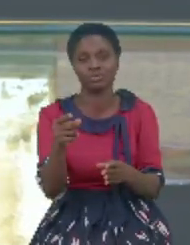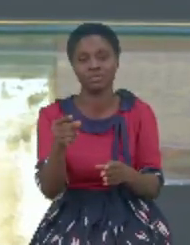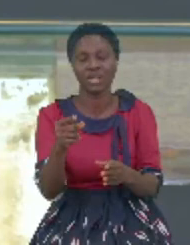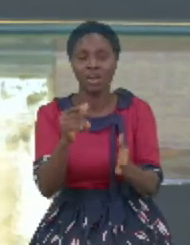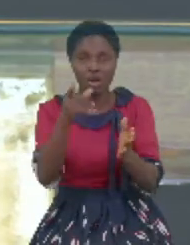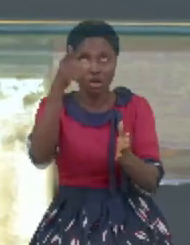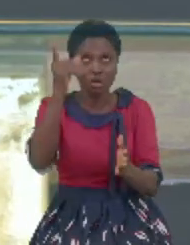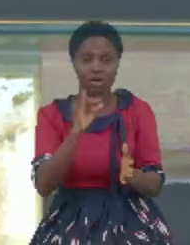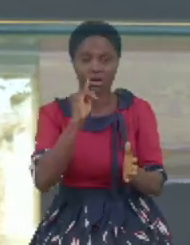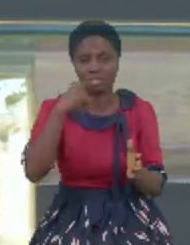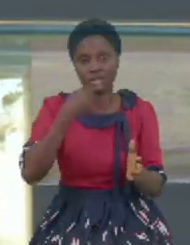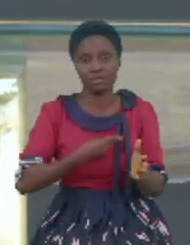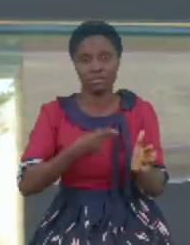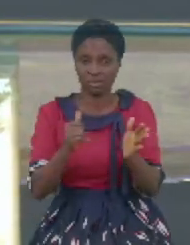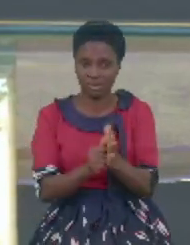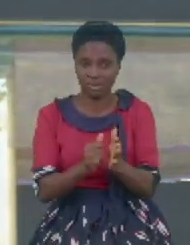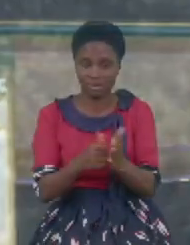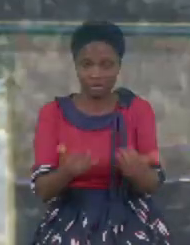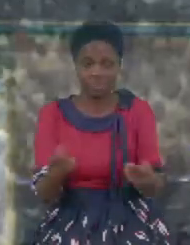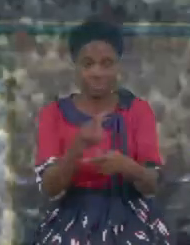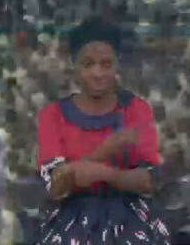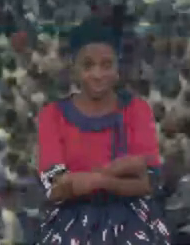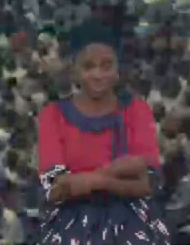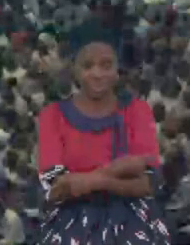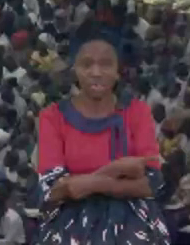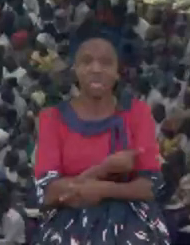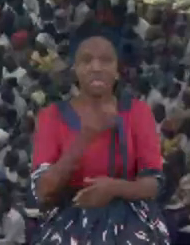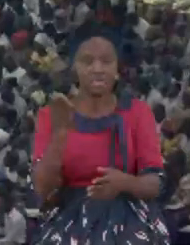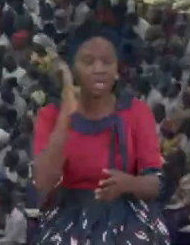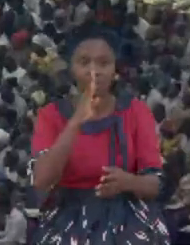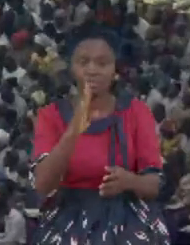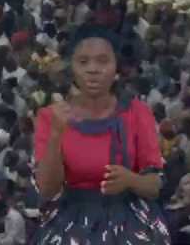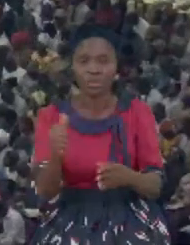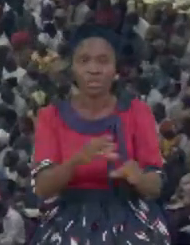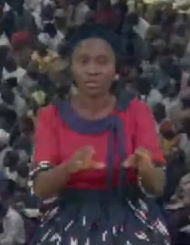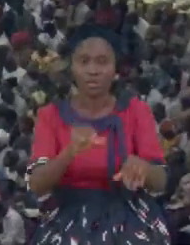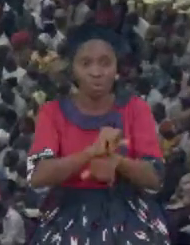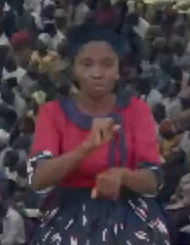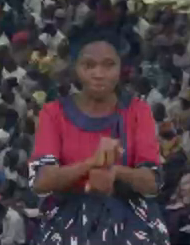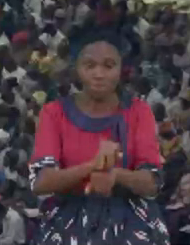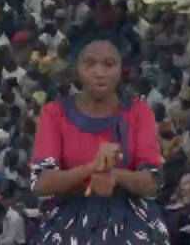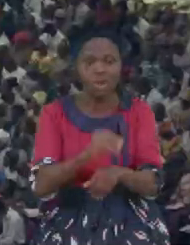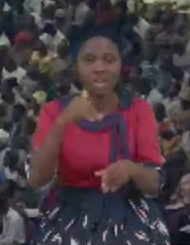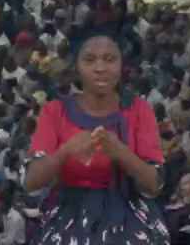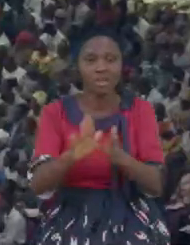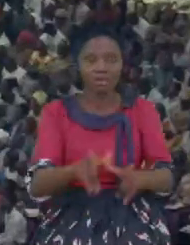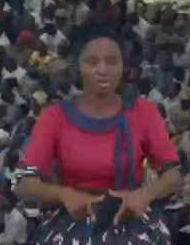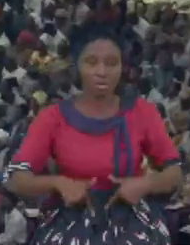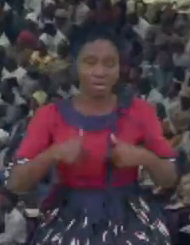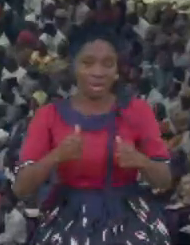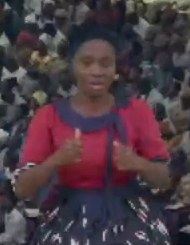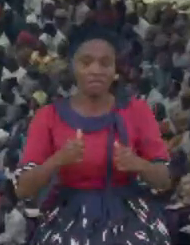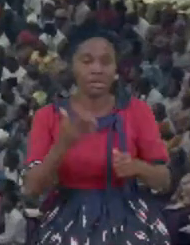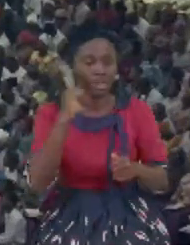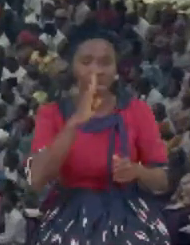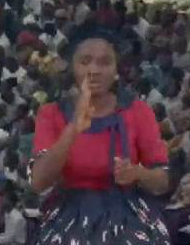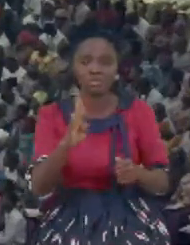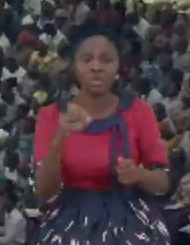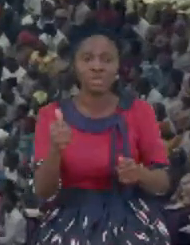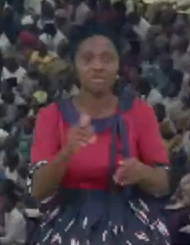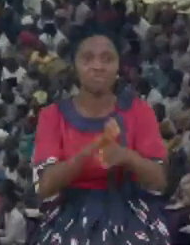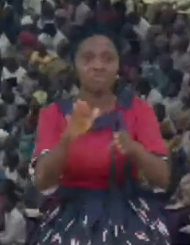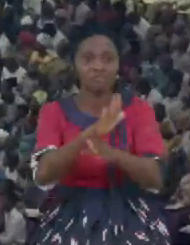et voici la parole de Dieu de ce jour, il y aura l'accomplissement dans votre vie, il y aura l'accomplissement dans votre vie, ce